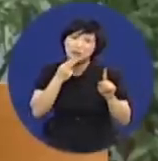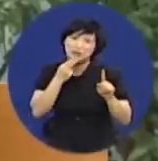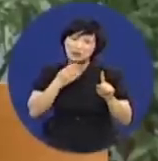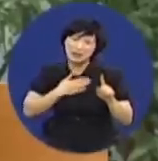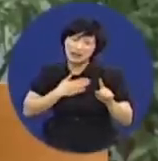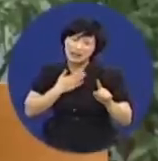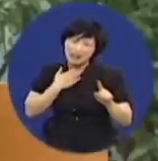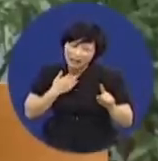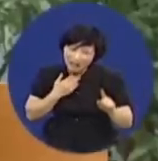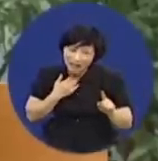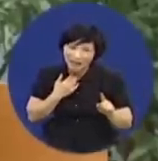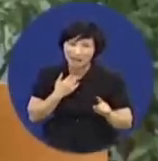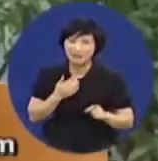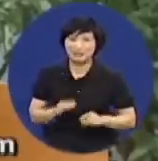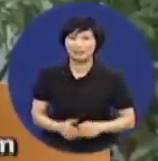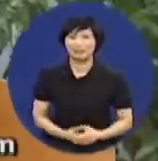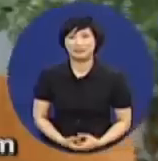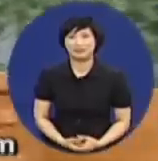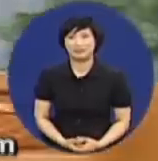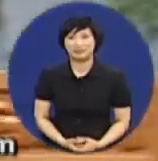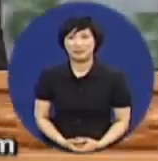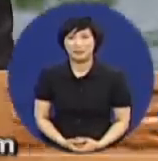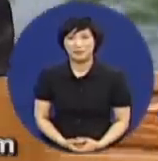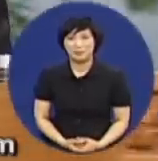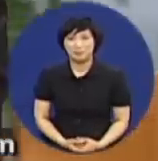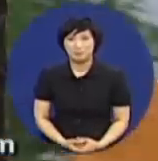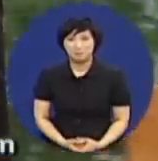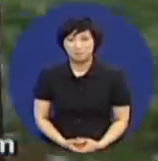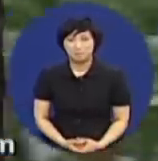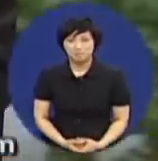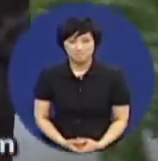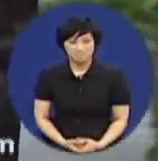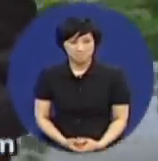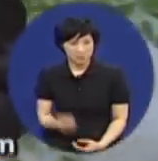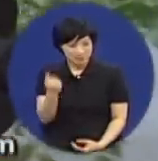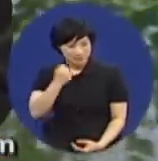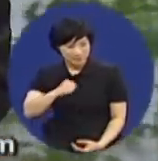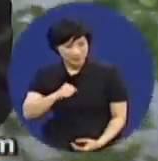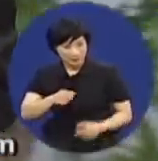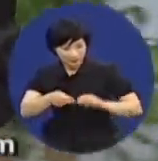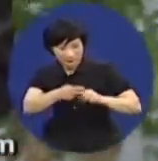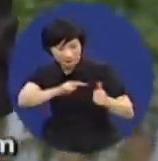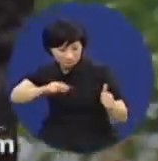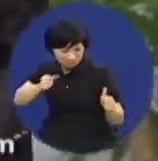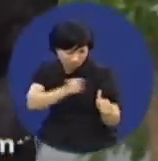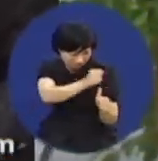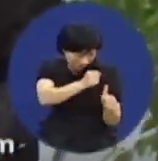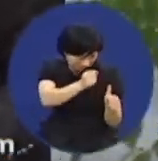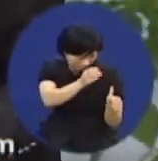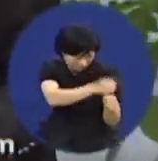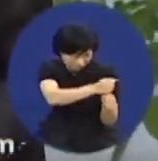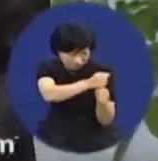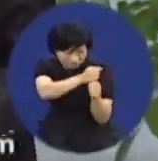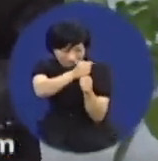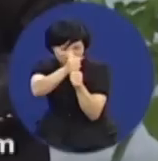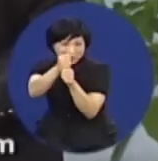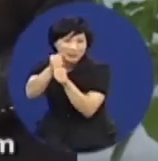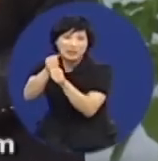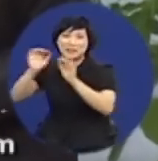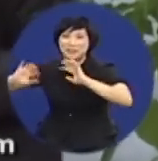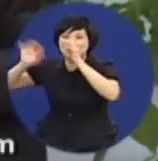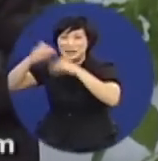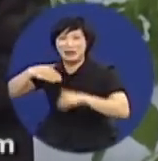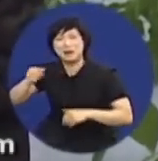話を 聞かなければ、縄で結んでで